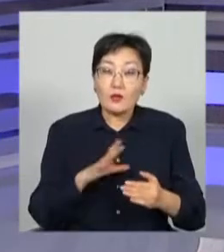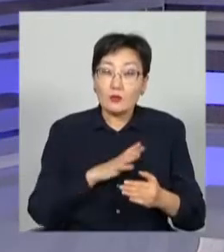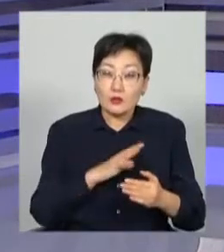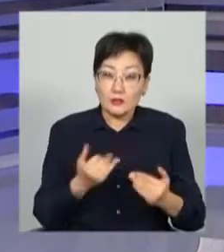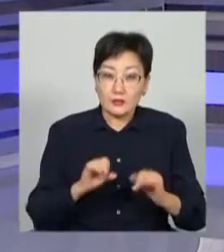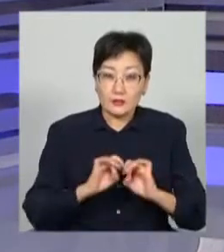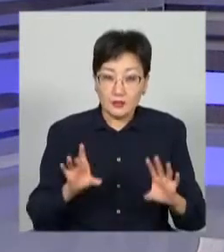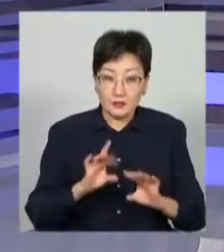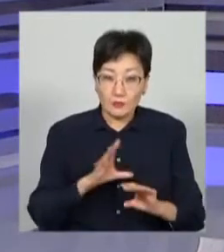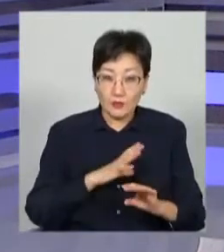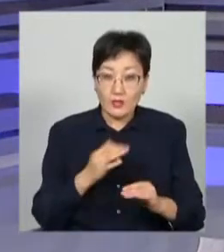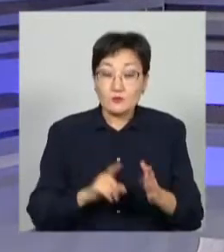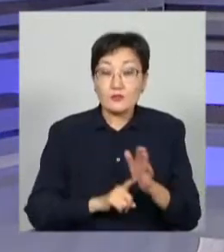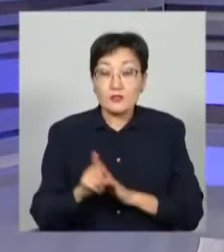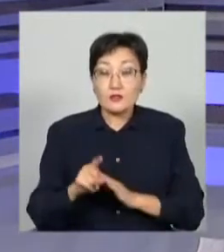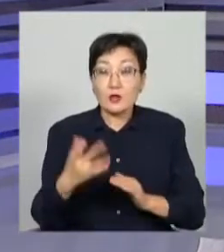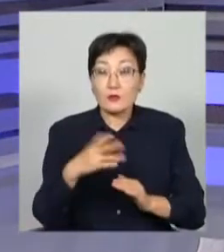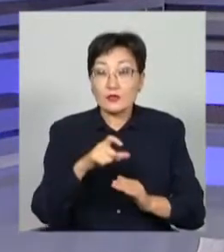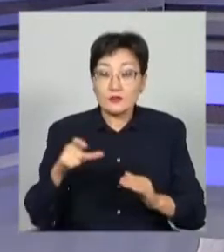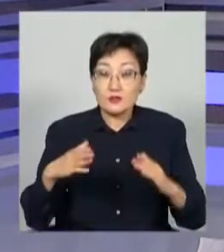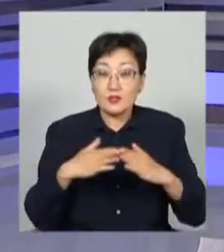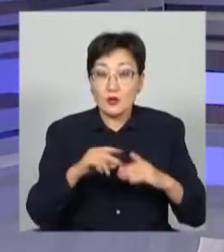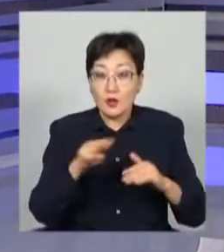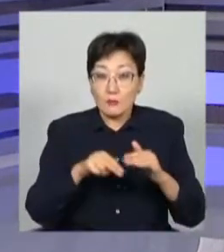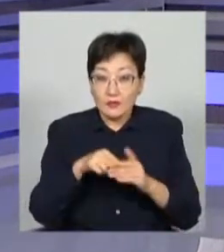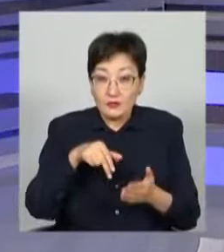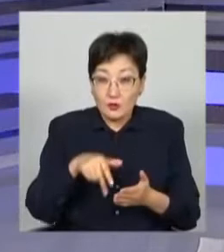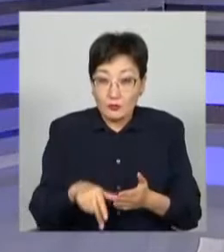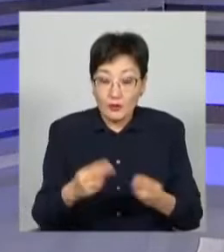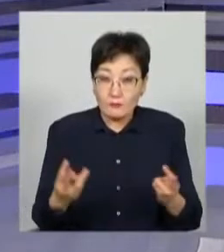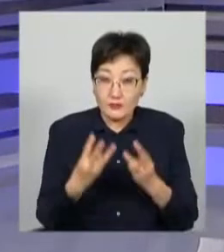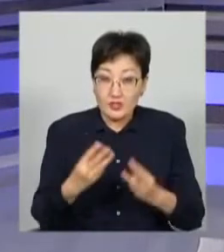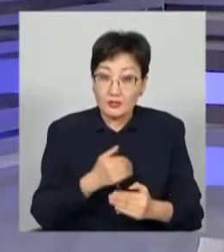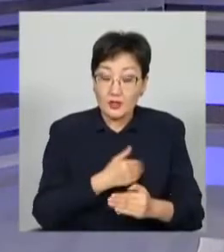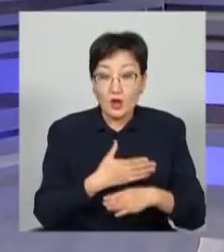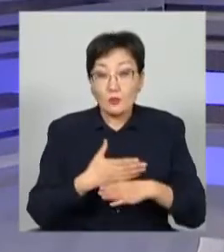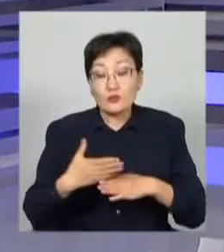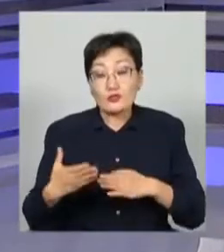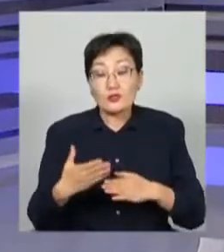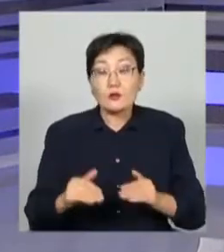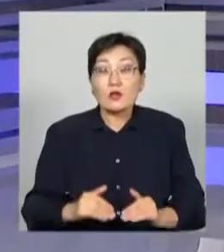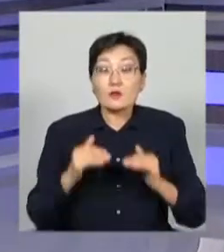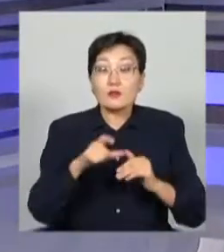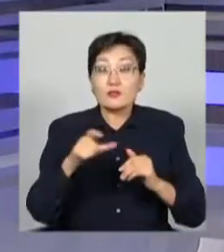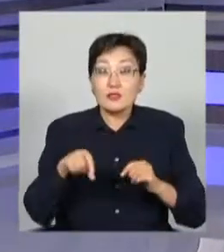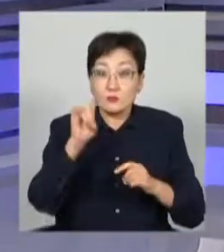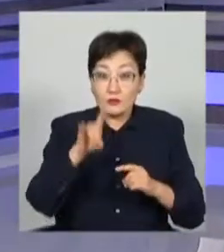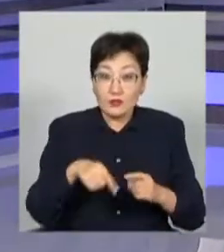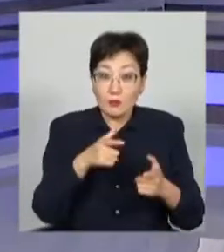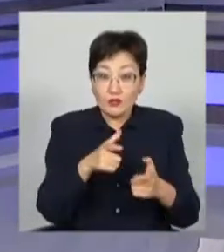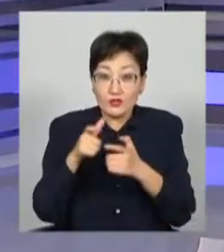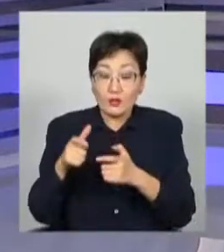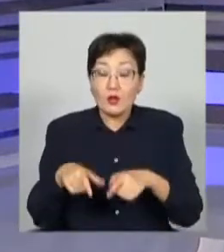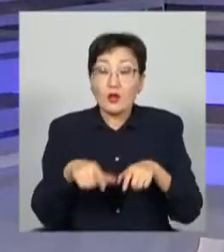тілшілеріне айтып берді. Олар алдымен 5 қабатты үйдің жертөлесіне түсіп өрт қоймақ болыпты. Кейіннен жоғары қабаттағы терезелерге оқ